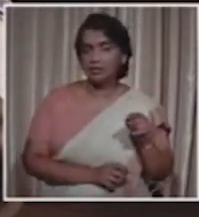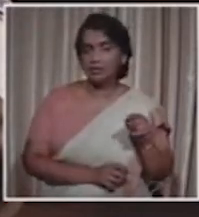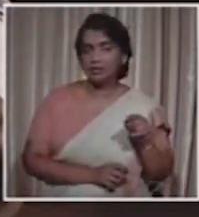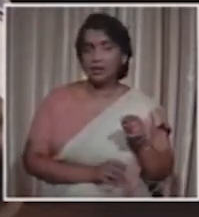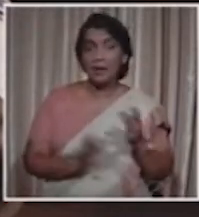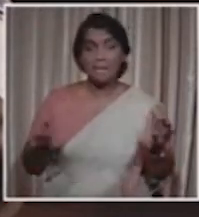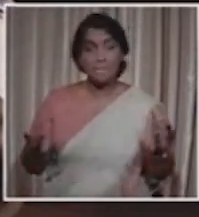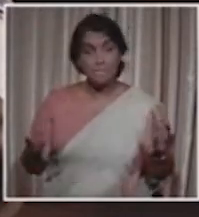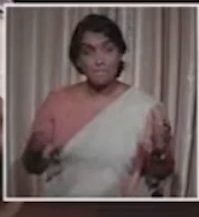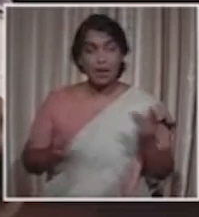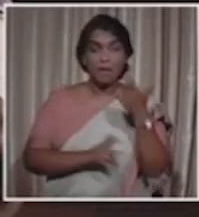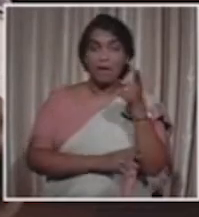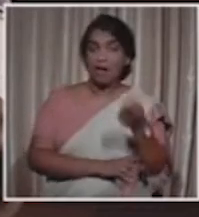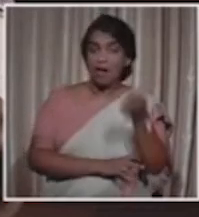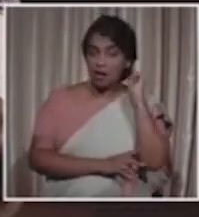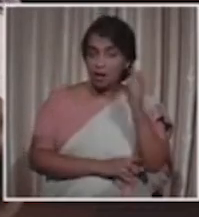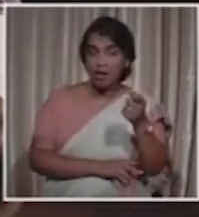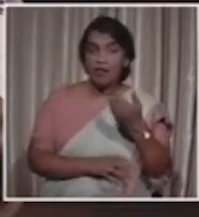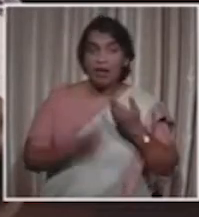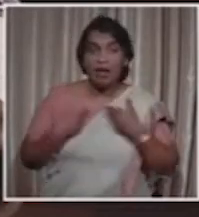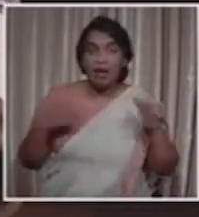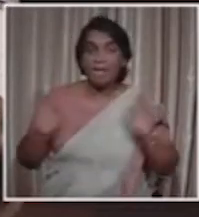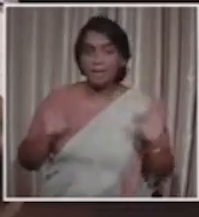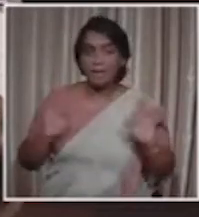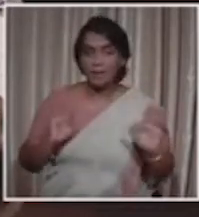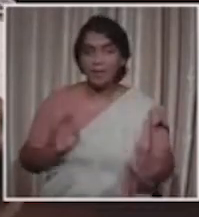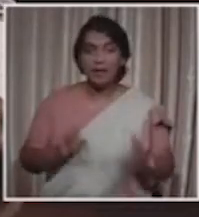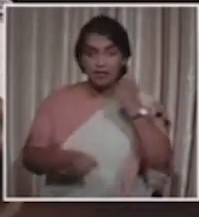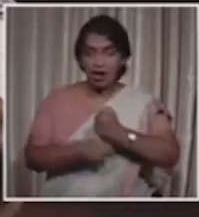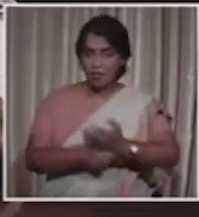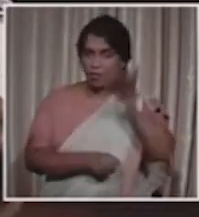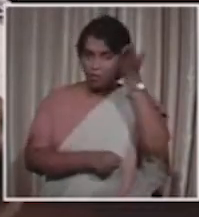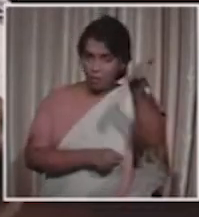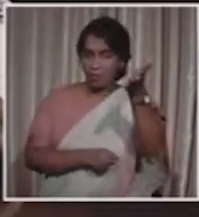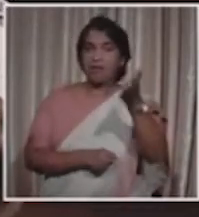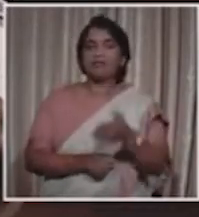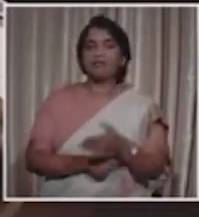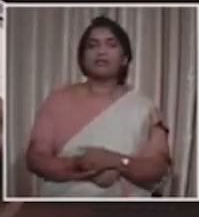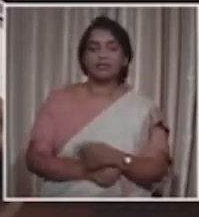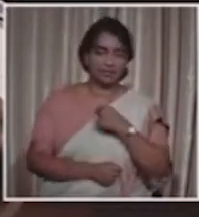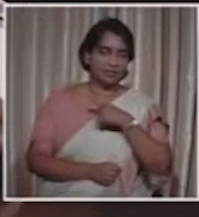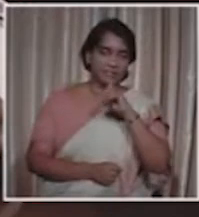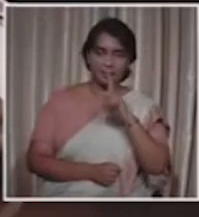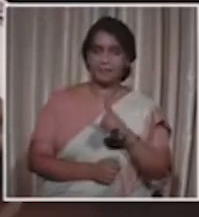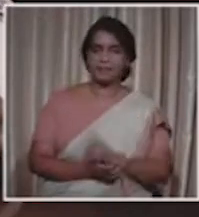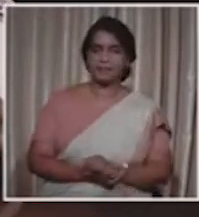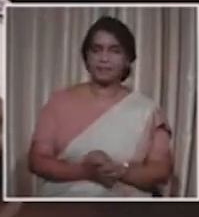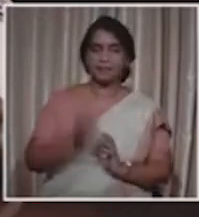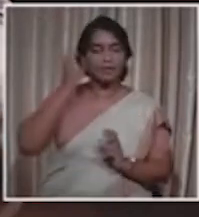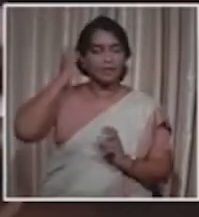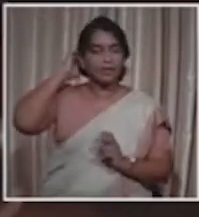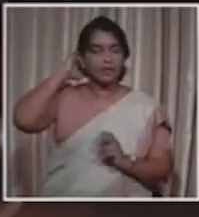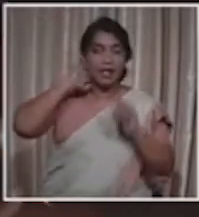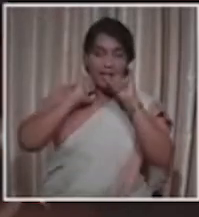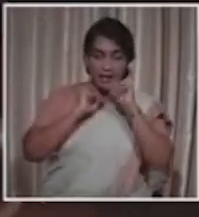මාළු වලේ ඉඳගෙන බොරදියේ මාළු බෑවේ අපි නෙමෙයි ආණ්ඩුවයි කියන එක මම කියන්න කැමතියි ඒකයි ඇත්ත